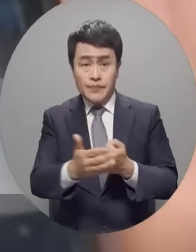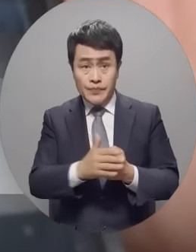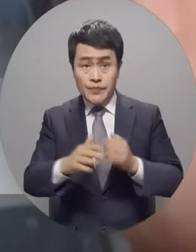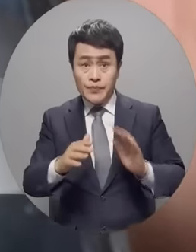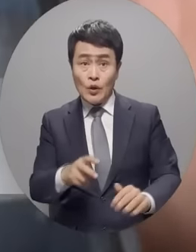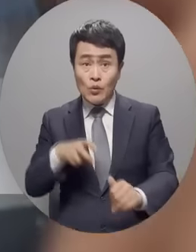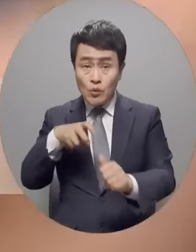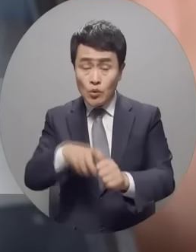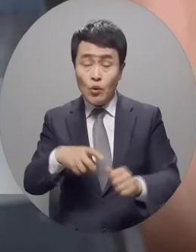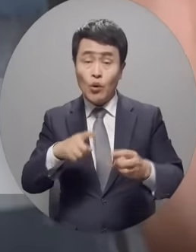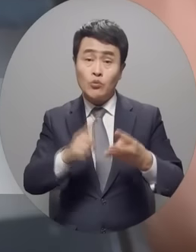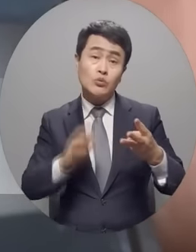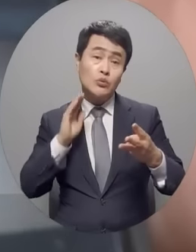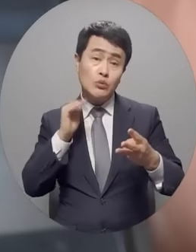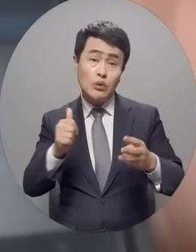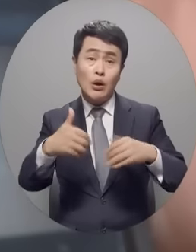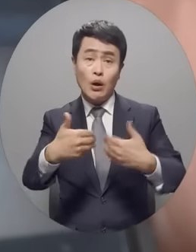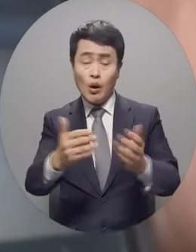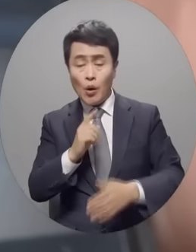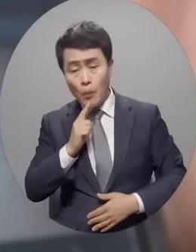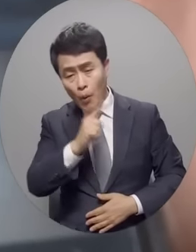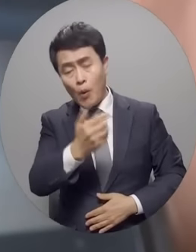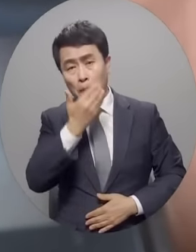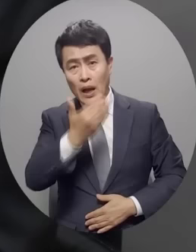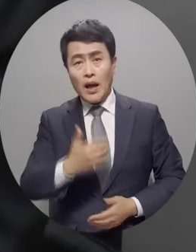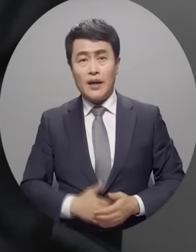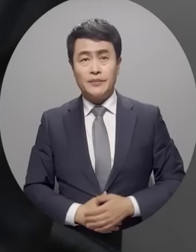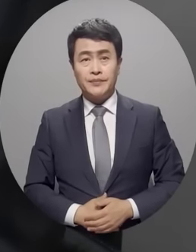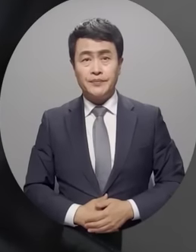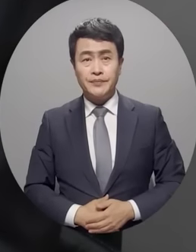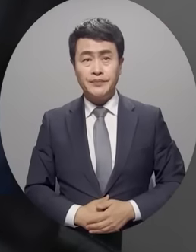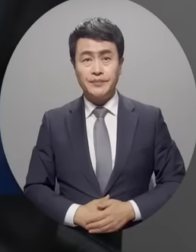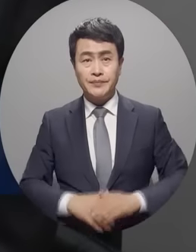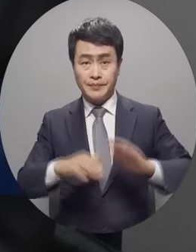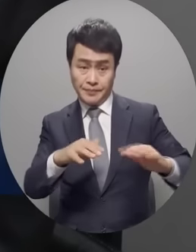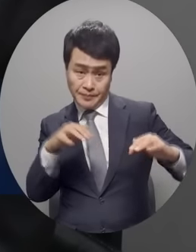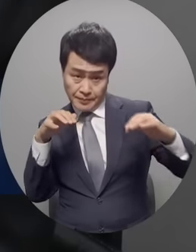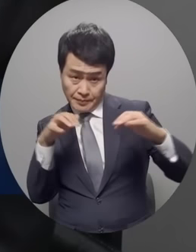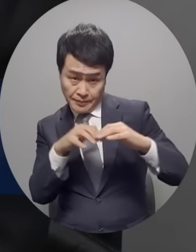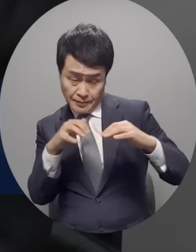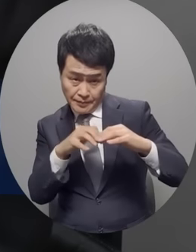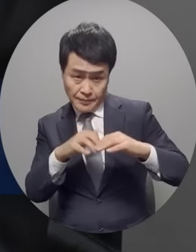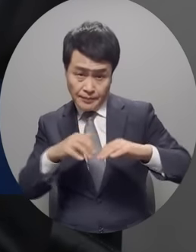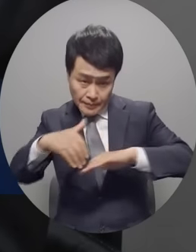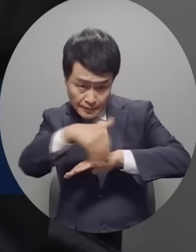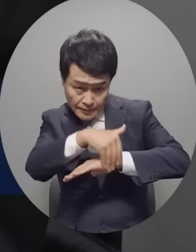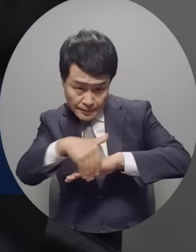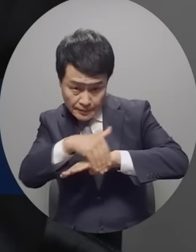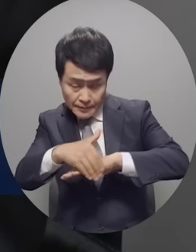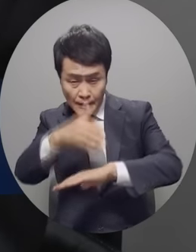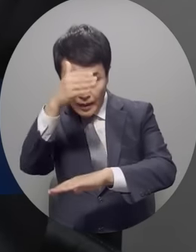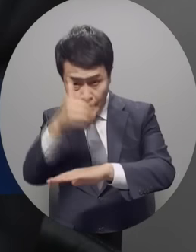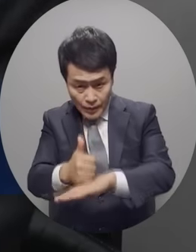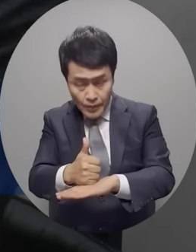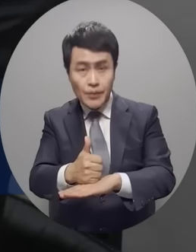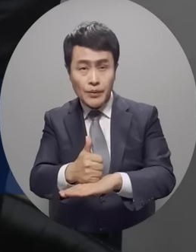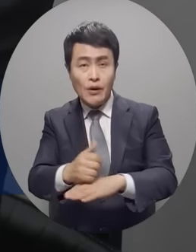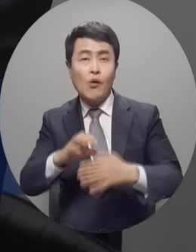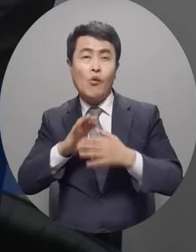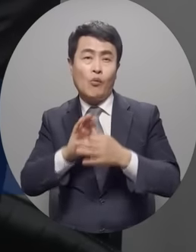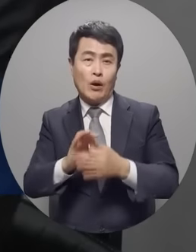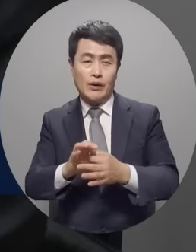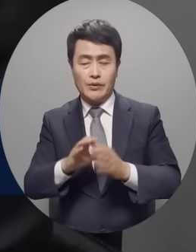후보였던 윤석열 대통령에게도 보고됐을 거라고 말했습니다. 전략전술에 대한 이제 결론을 내리고 하는 것들이 있는데 그거에